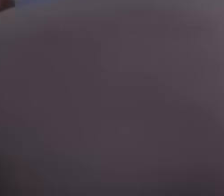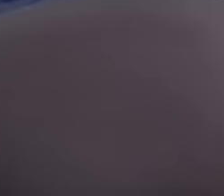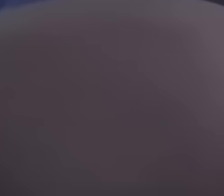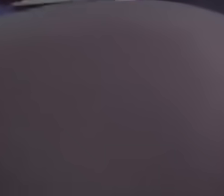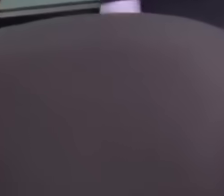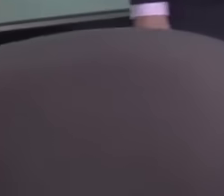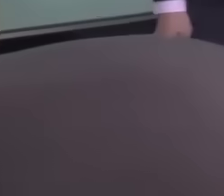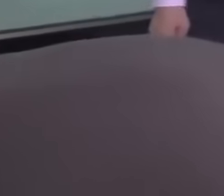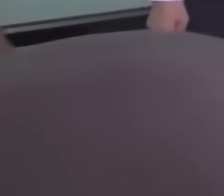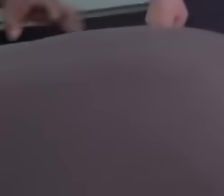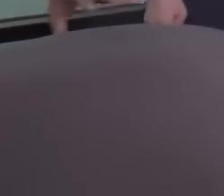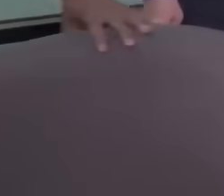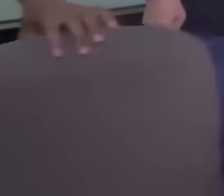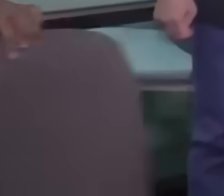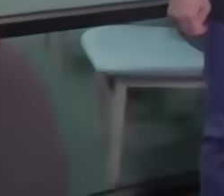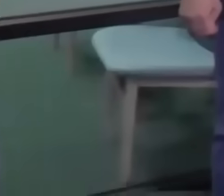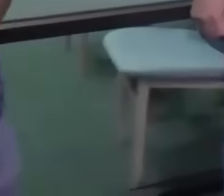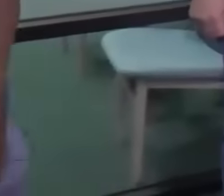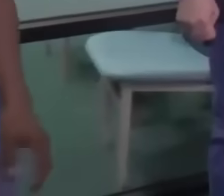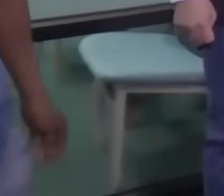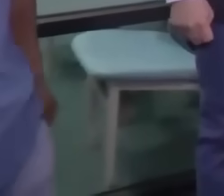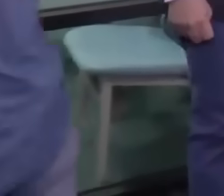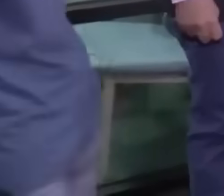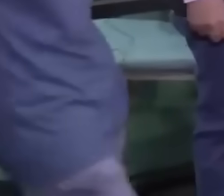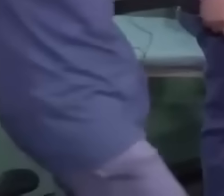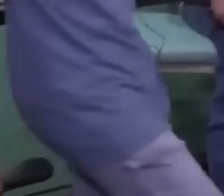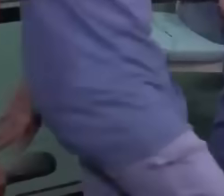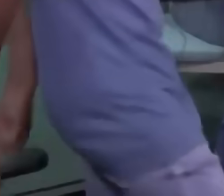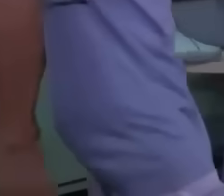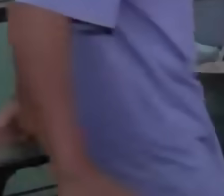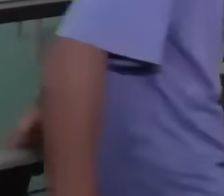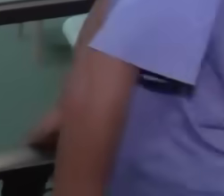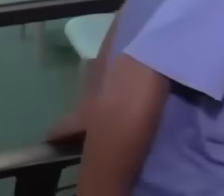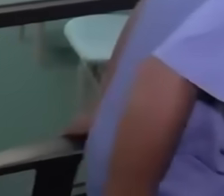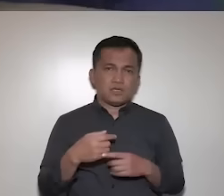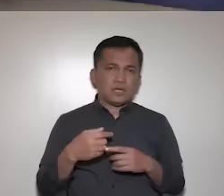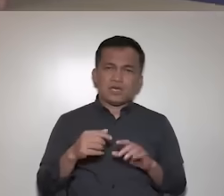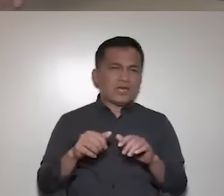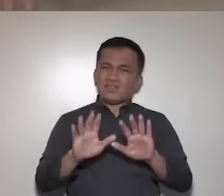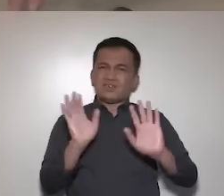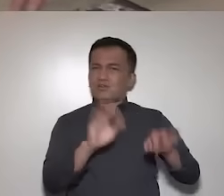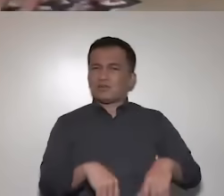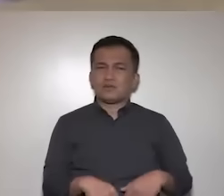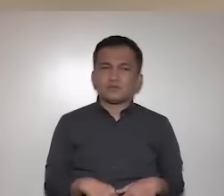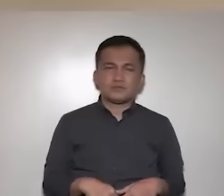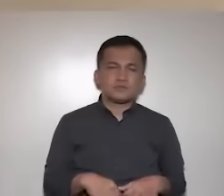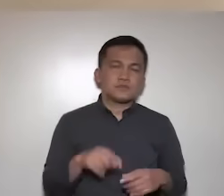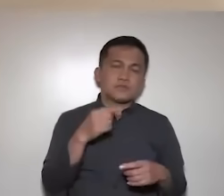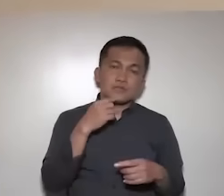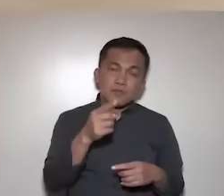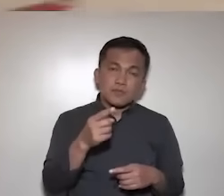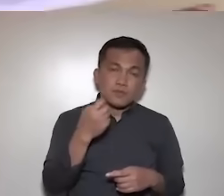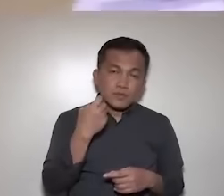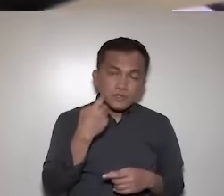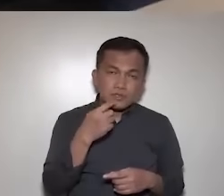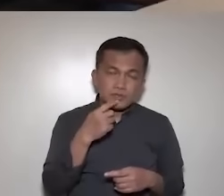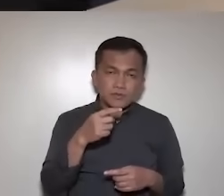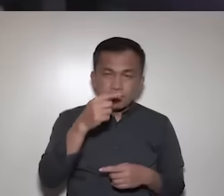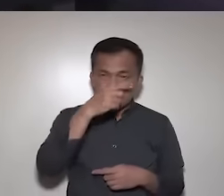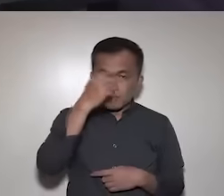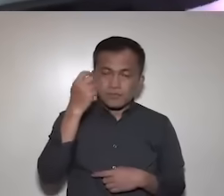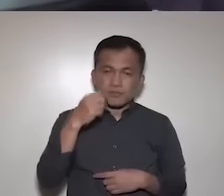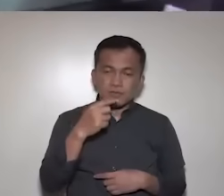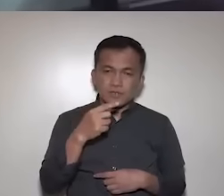kasi yung gagawin at sasaktan na naman ako niyan kaya ayaw ko na. Hindi, kasi ang binigay mo reason kanina